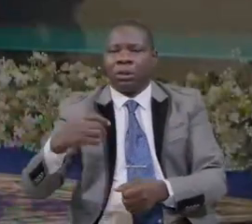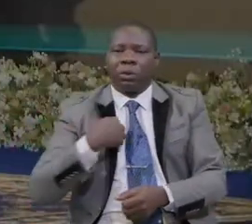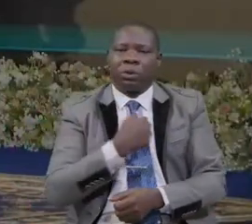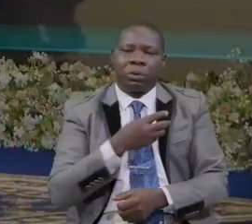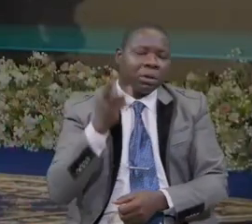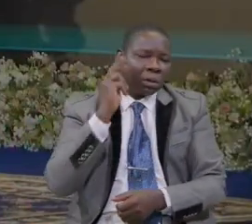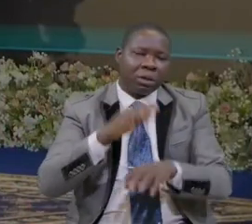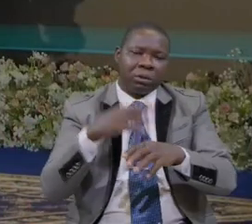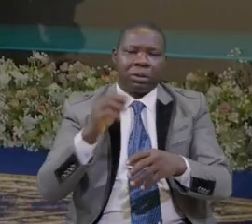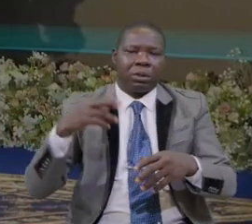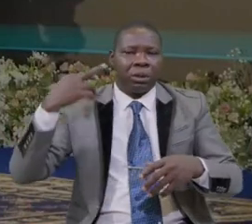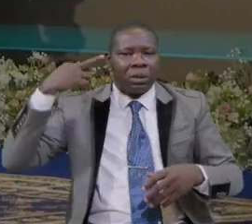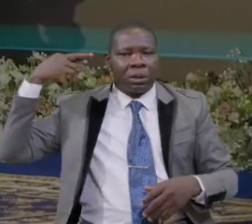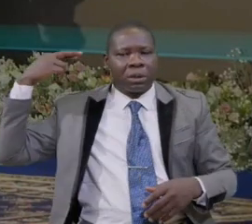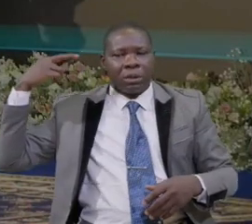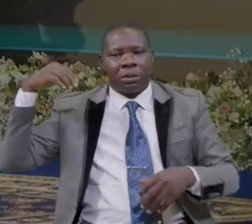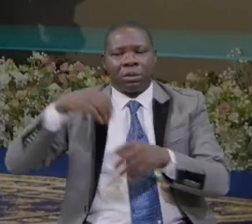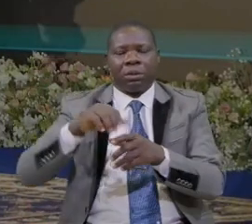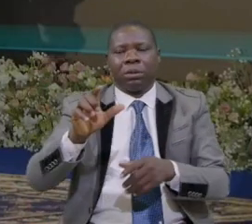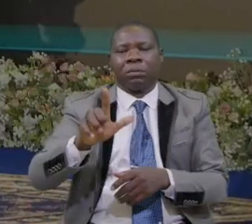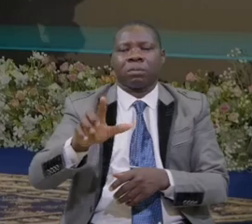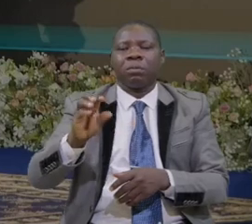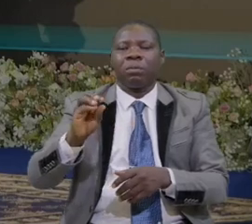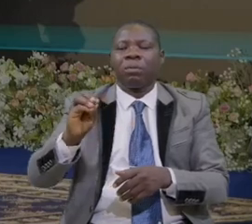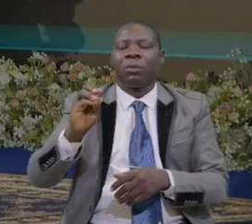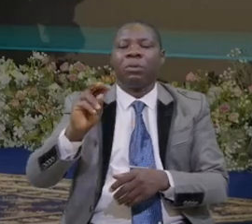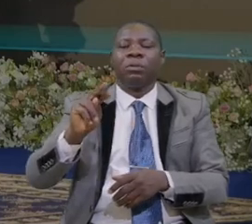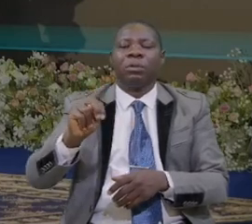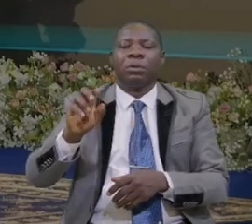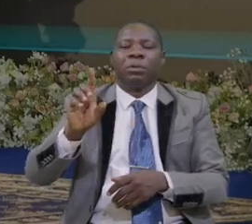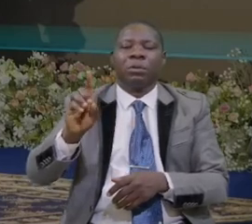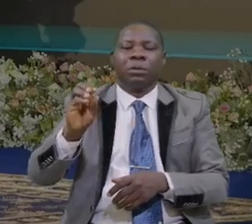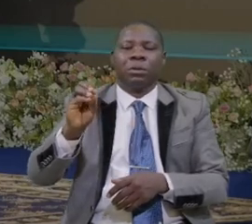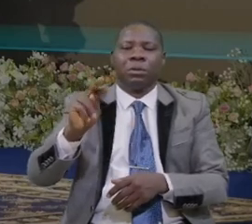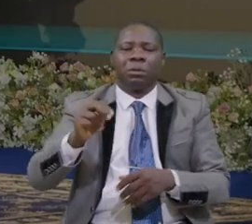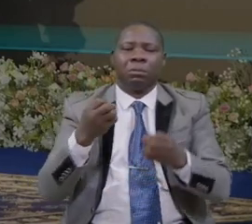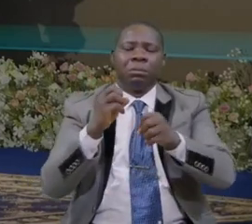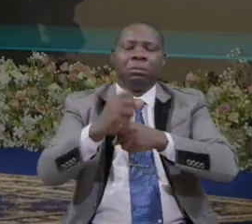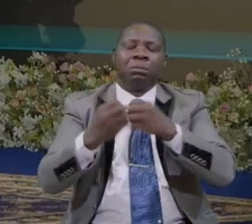étions dans une radio à Londres il y a plusieurs années maintenant.